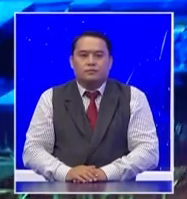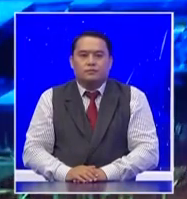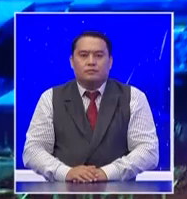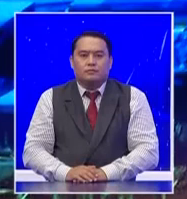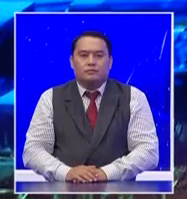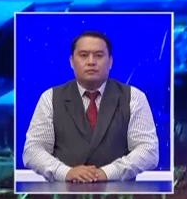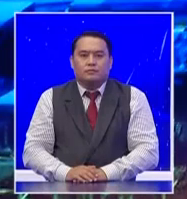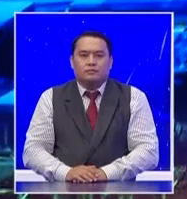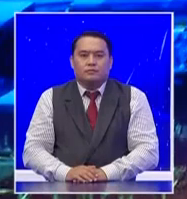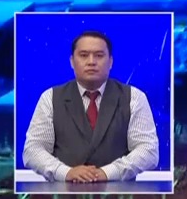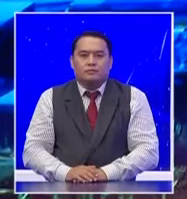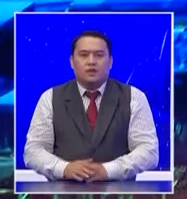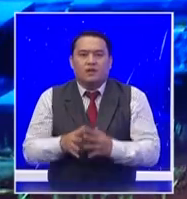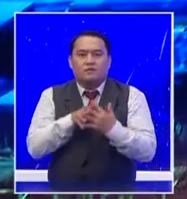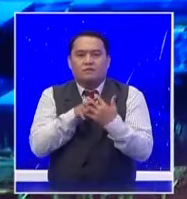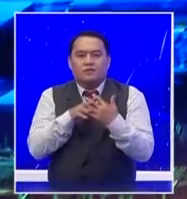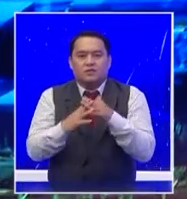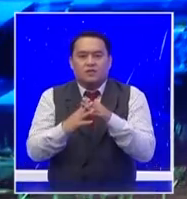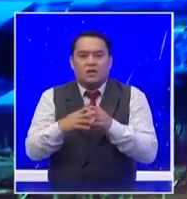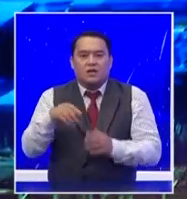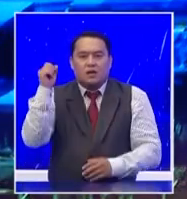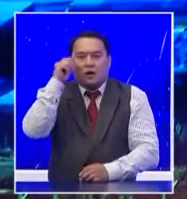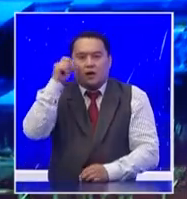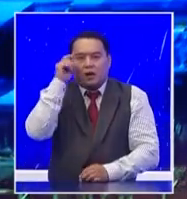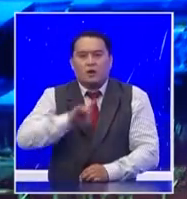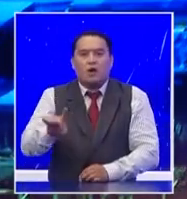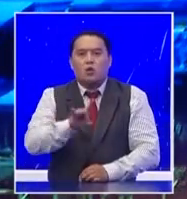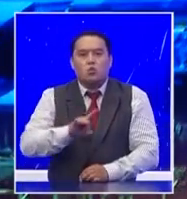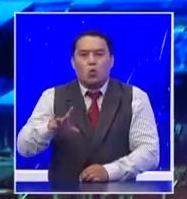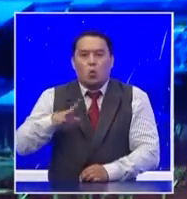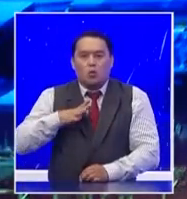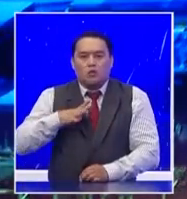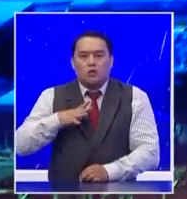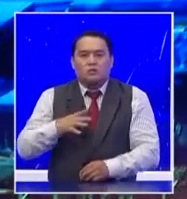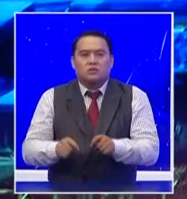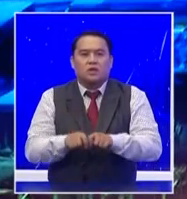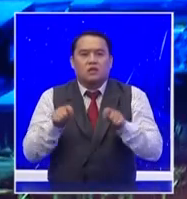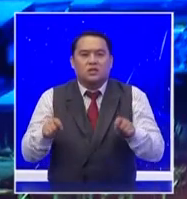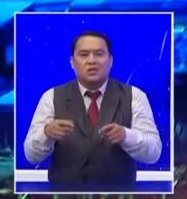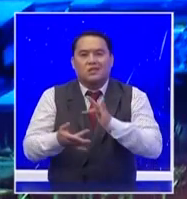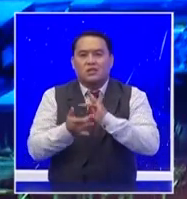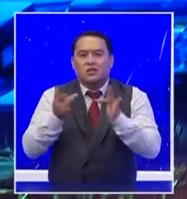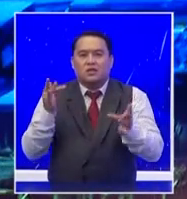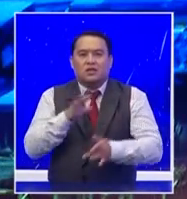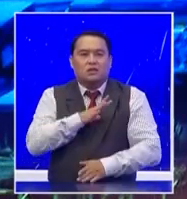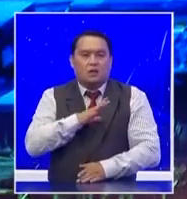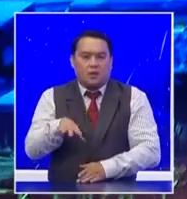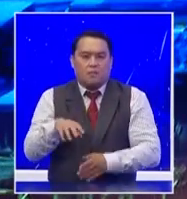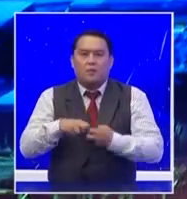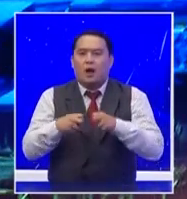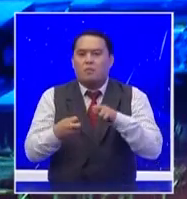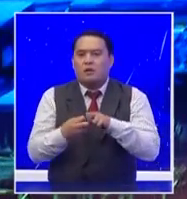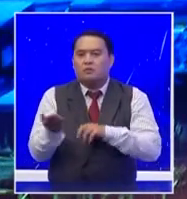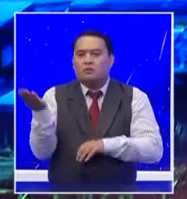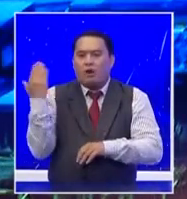Продолжаем выпуск. Вне зоны доступа в селе Бектерле из Кильдинского района с самого его основания не видели интернета. Эта проблема